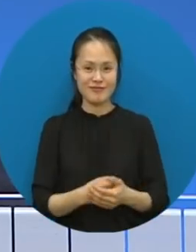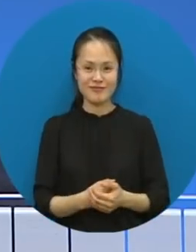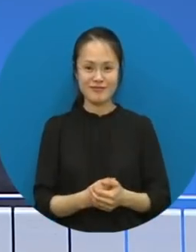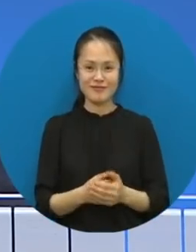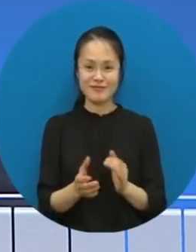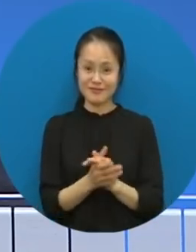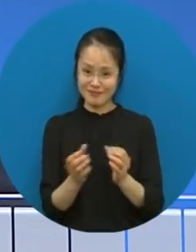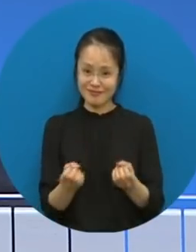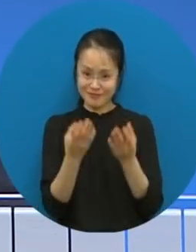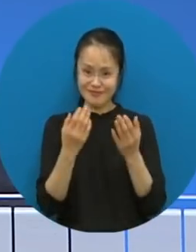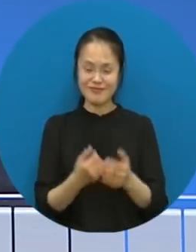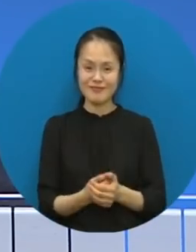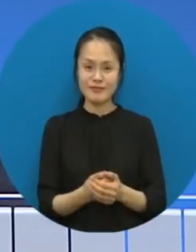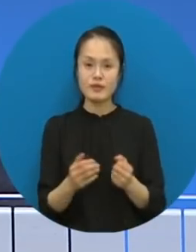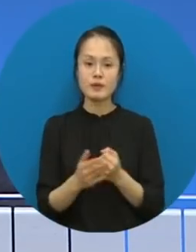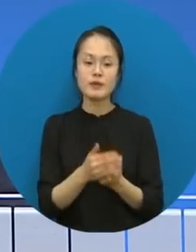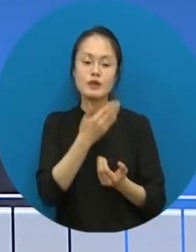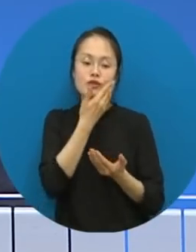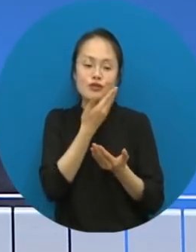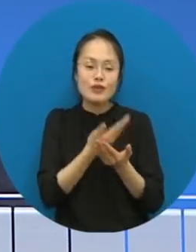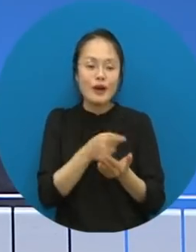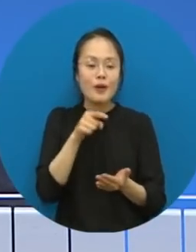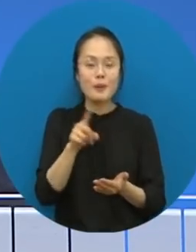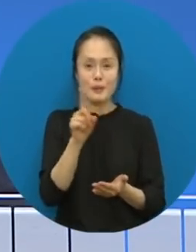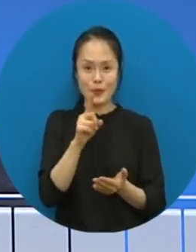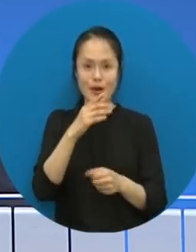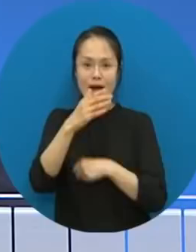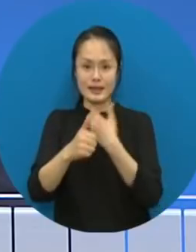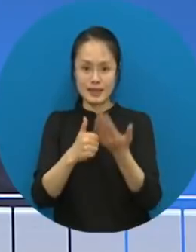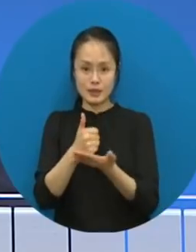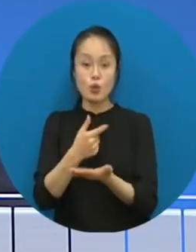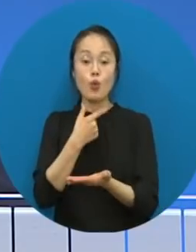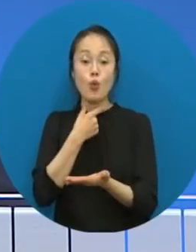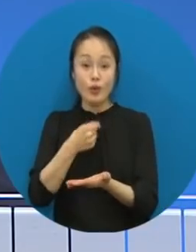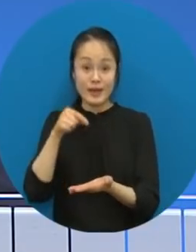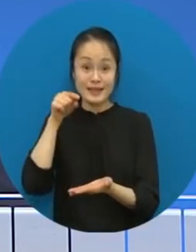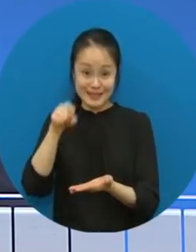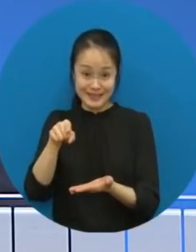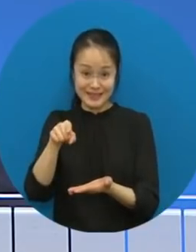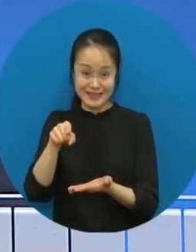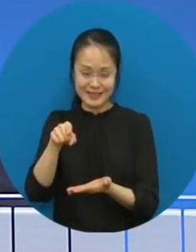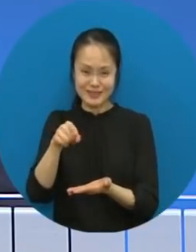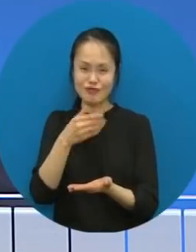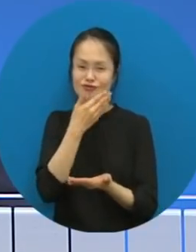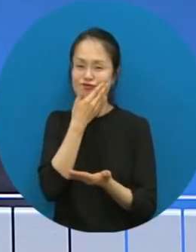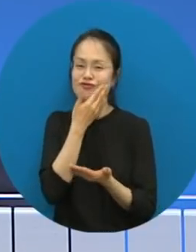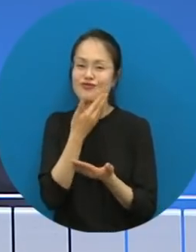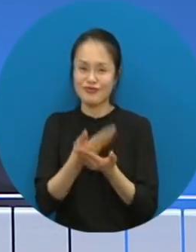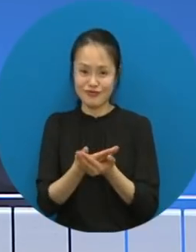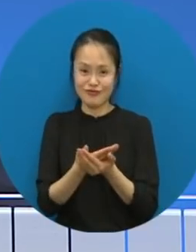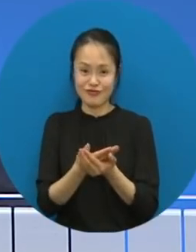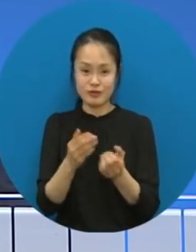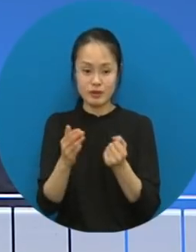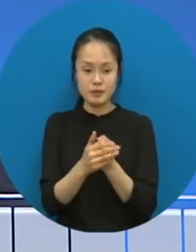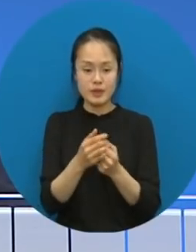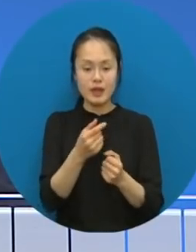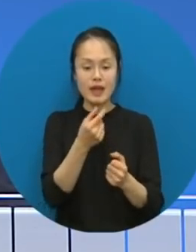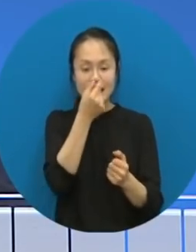그래서 중요한 건 하나님이 원하시는 거면 되는 겁니다. 그래서 기도는 하나님 앞에 멈추는 겁니다.